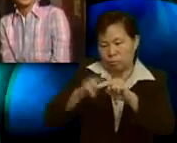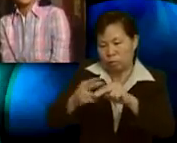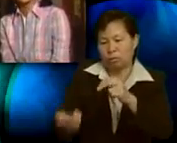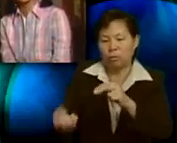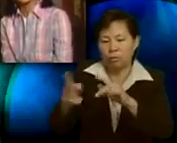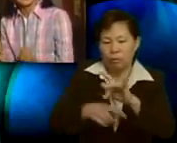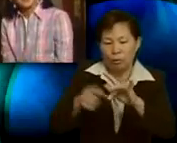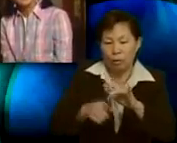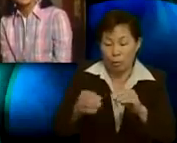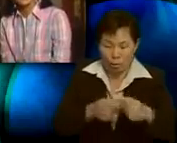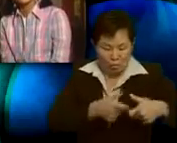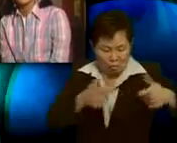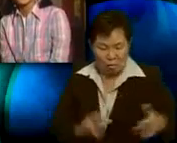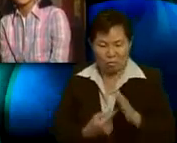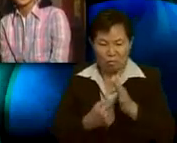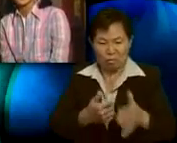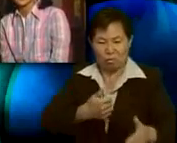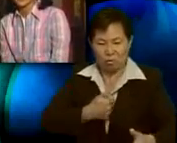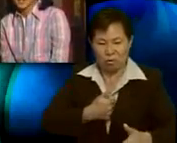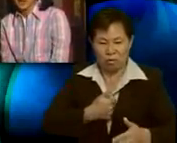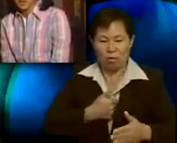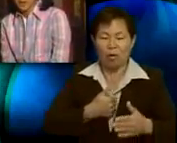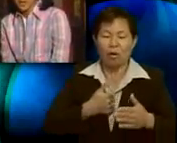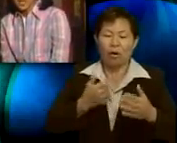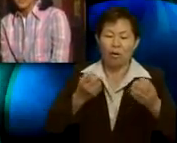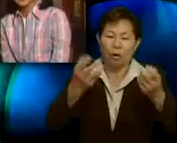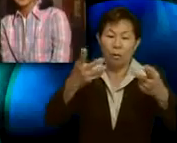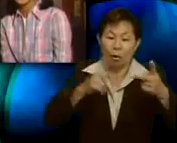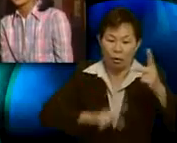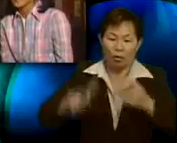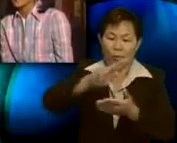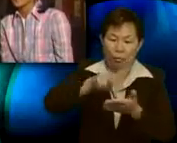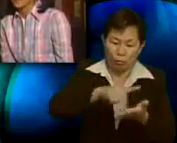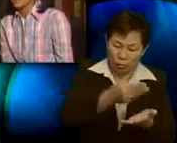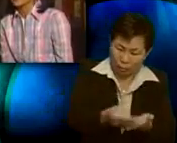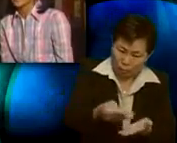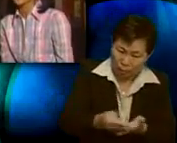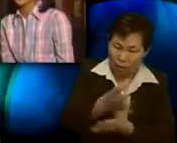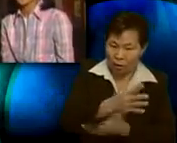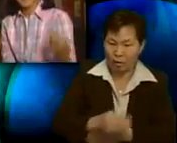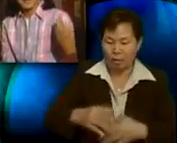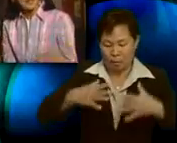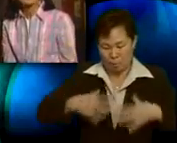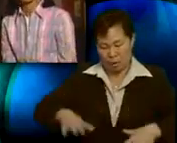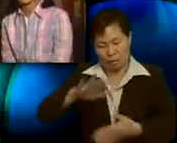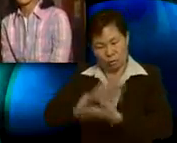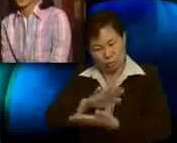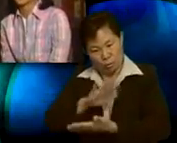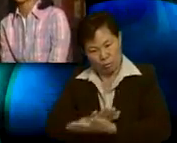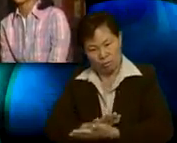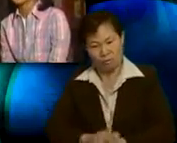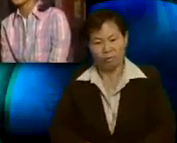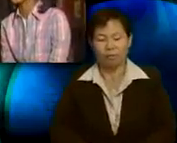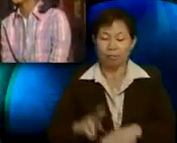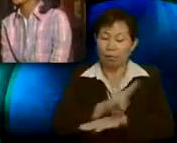tahun. Mereka semakin berani menonjolkan diri di khalayak ramai seperti di pusat membeli belah dengan memakai pakaian baju seragam